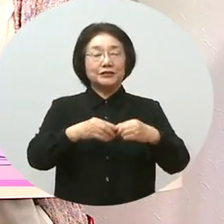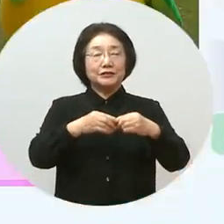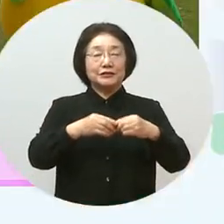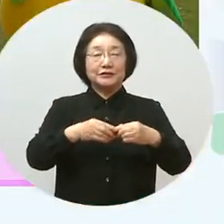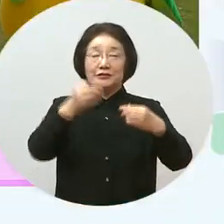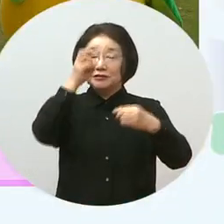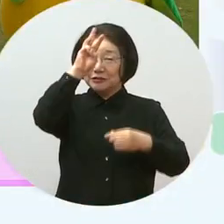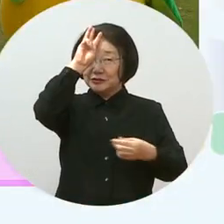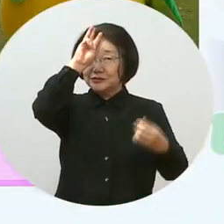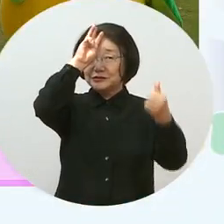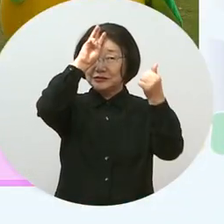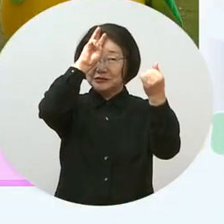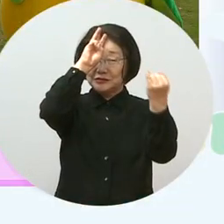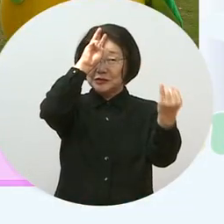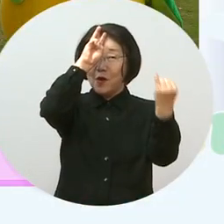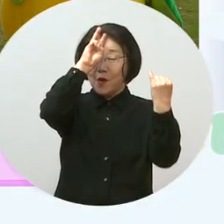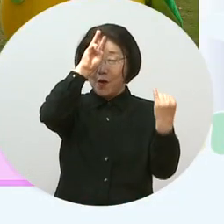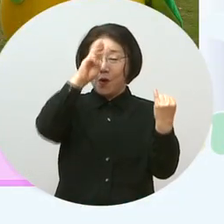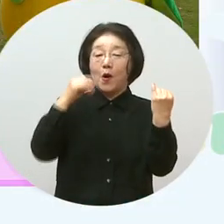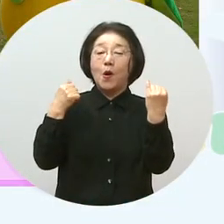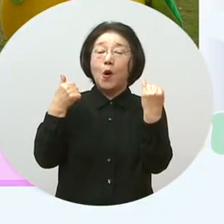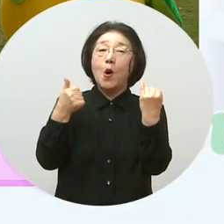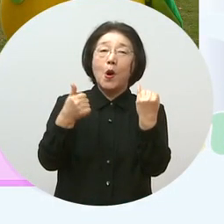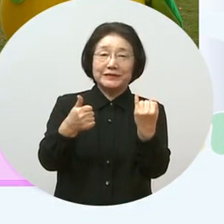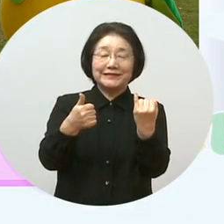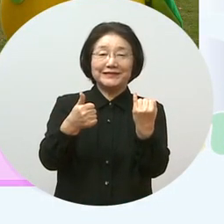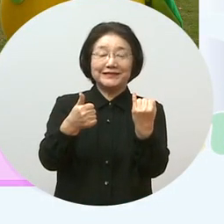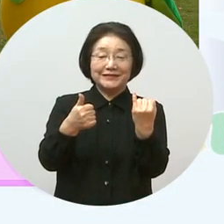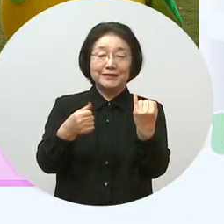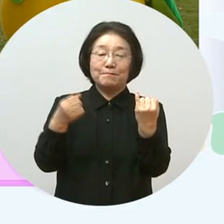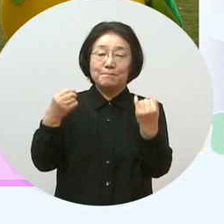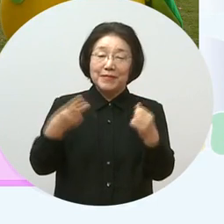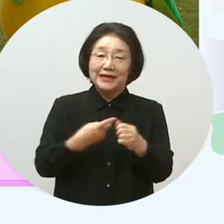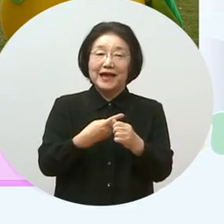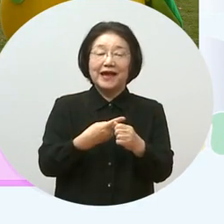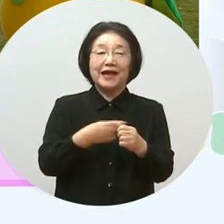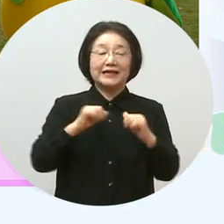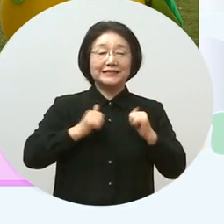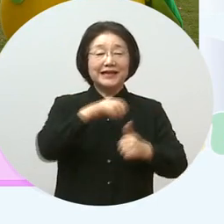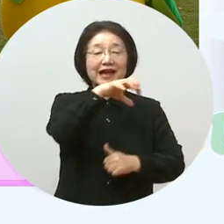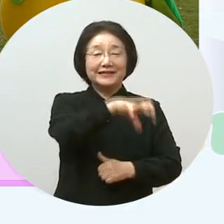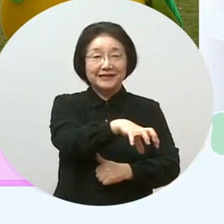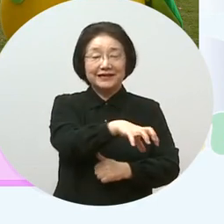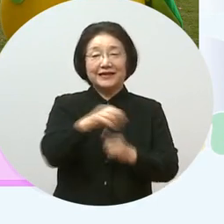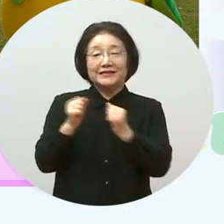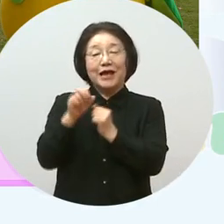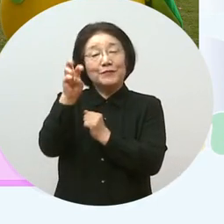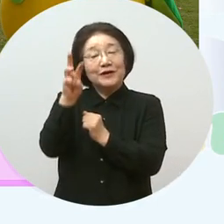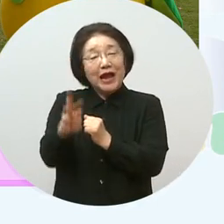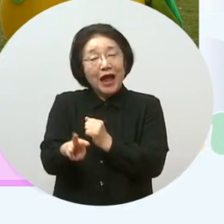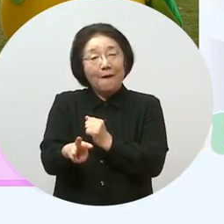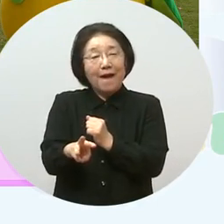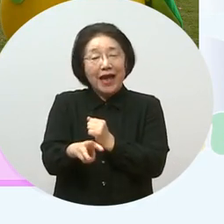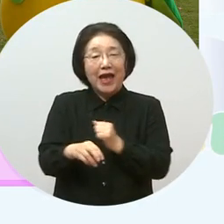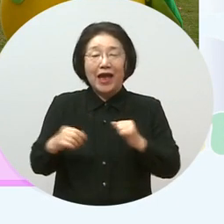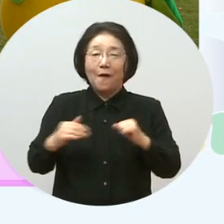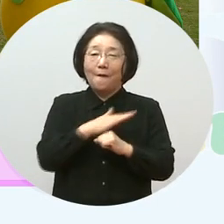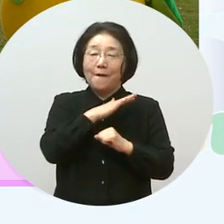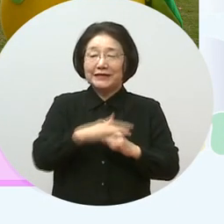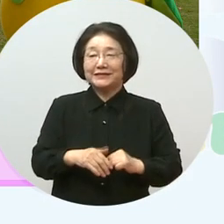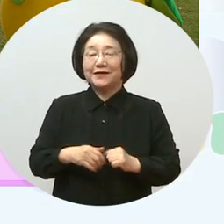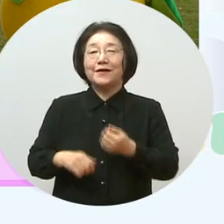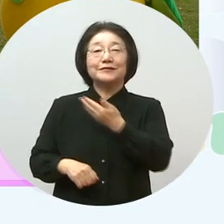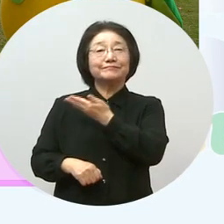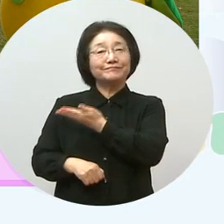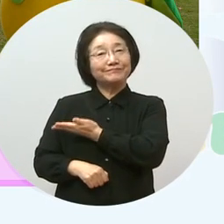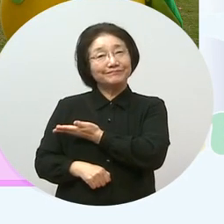子、茅ヶ崎市のエボシマロや寒川町のコロボ、大磯町の磯兵衛など今人気のゆるキャラたちが湘南地区の